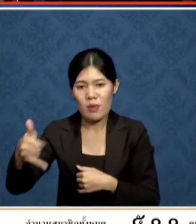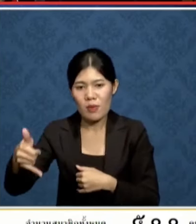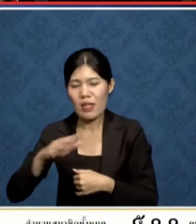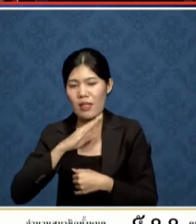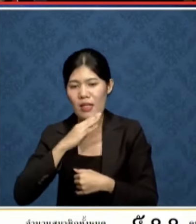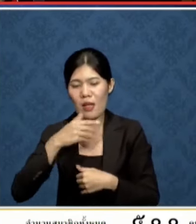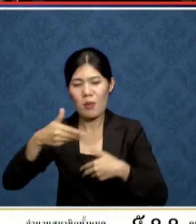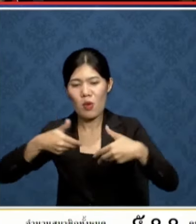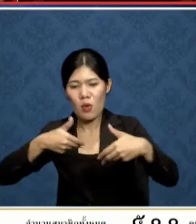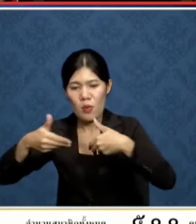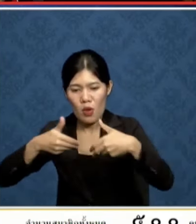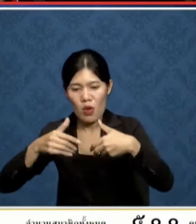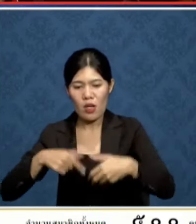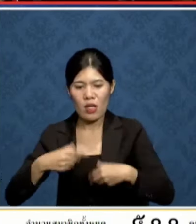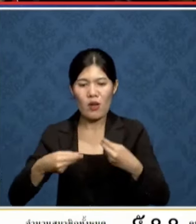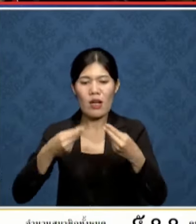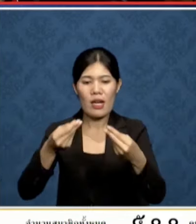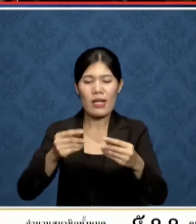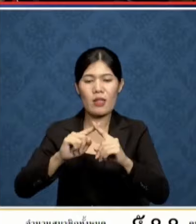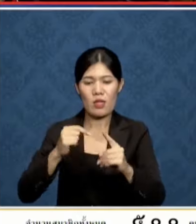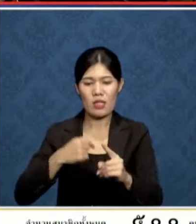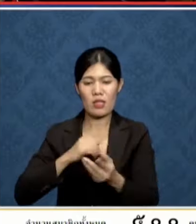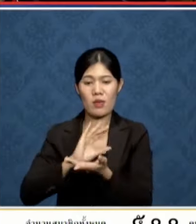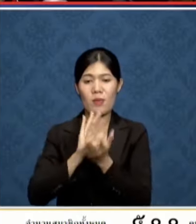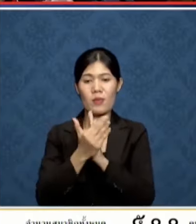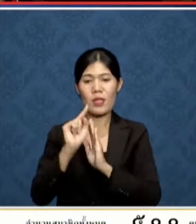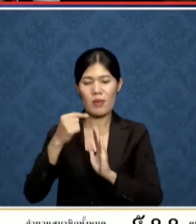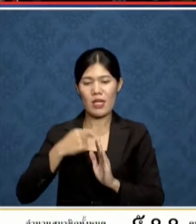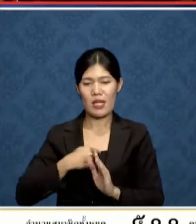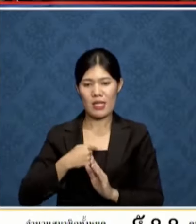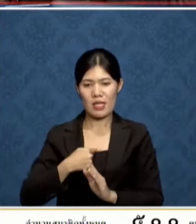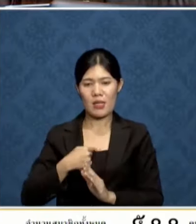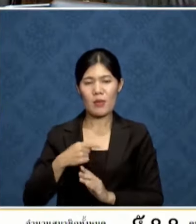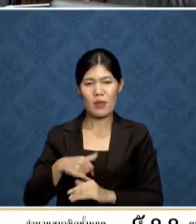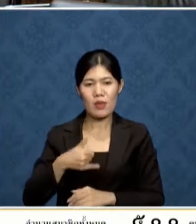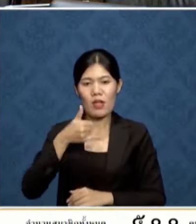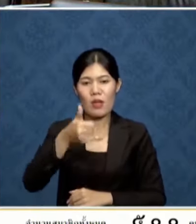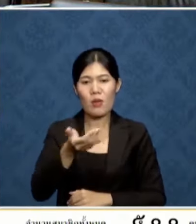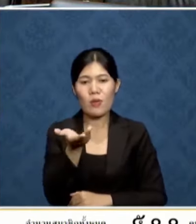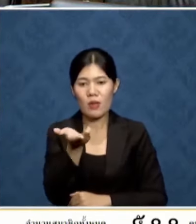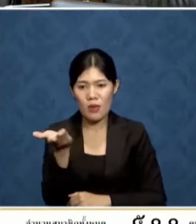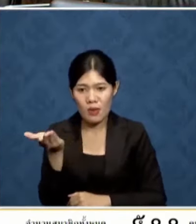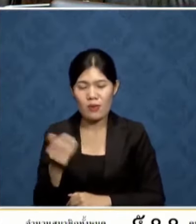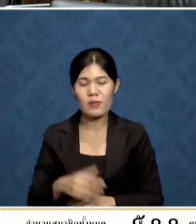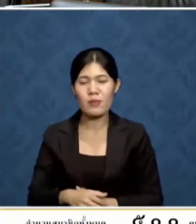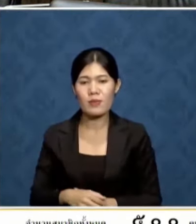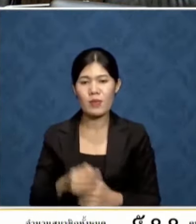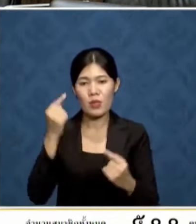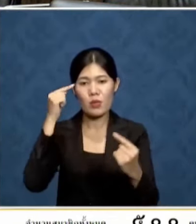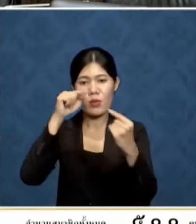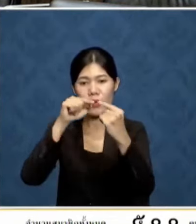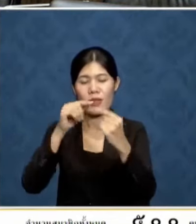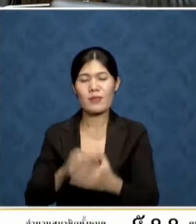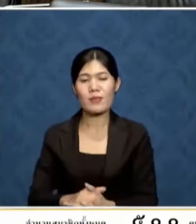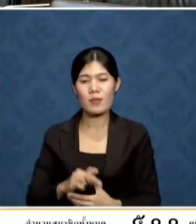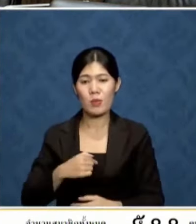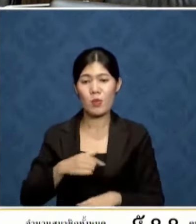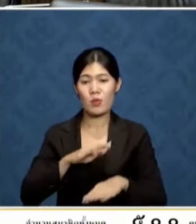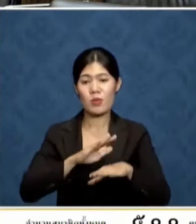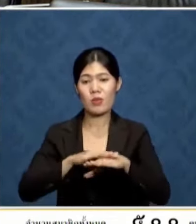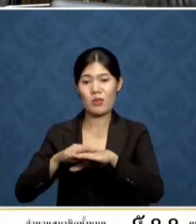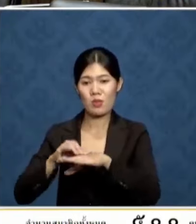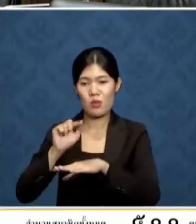สร้างอุปทานต้องมาเป็นผู้สร้างอุปสงค์ครับแล้วทั้งหมดนี้เกี่ยวข้องกับโจทย์ 3ข้ออย่างไรนะครับผมอยากประชวนมาดูอย่างนี้นะครับการทำงาน